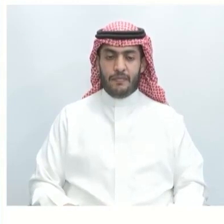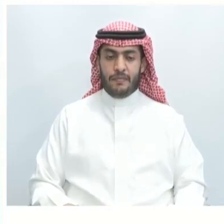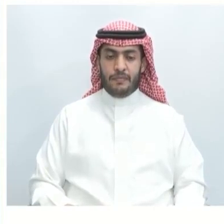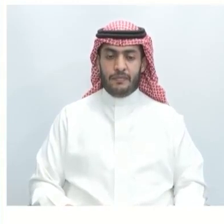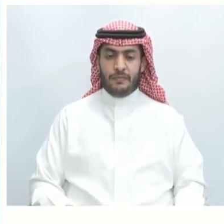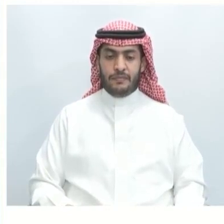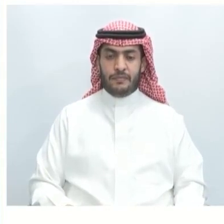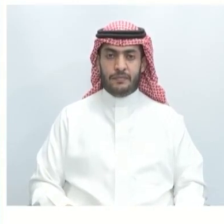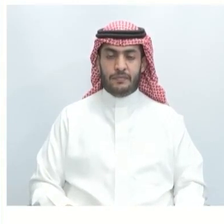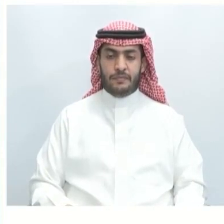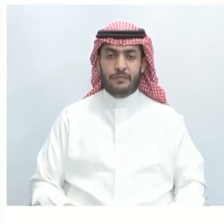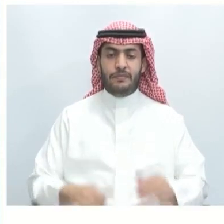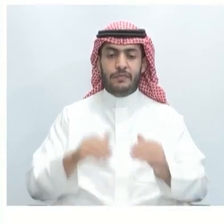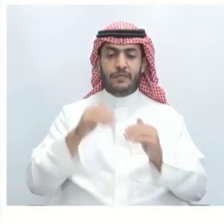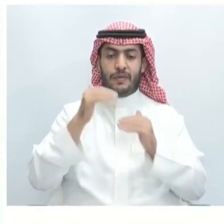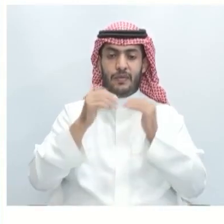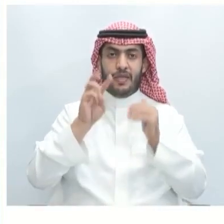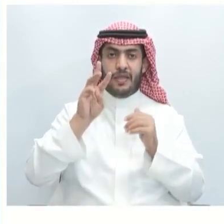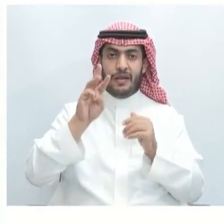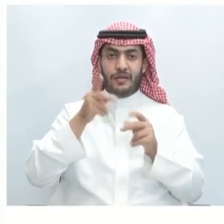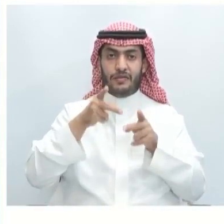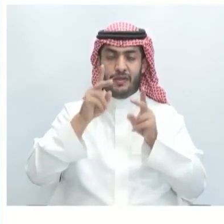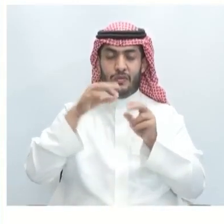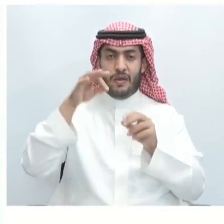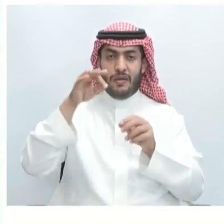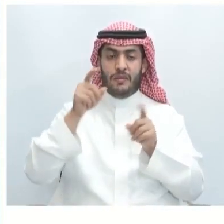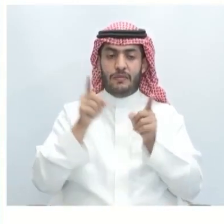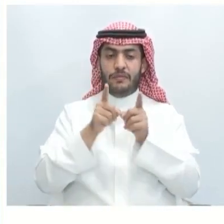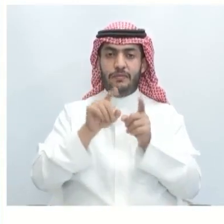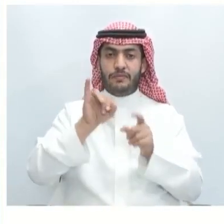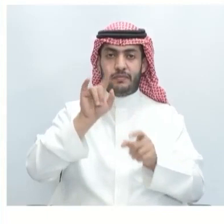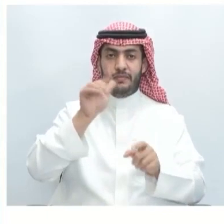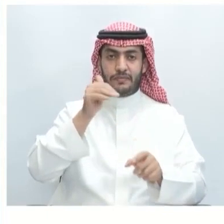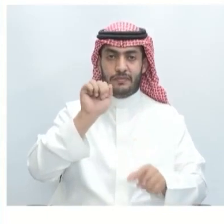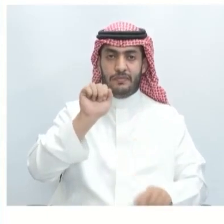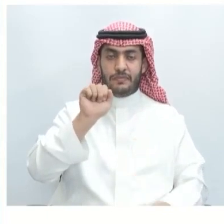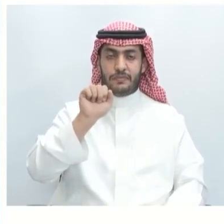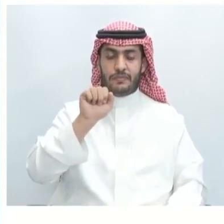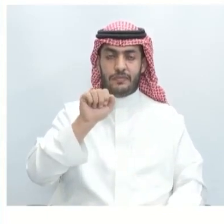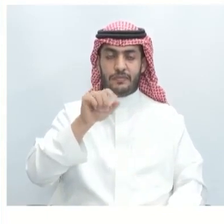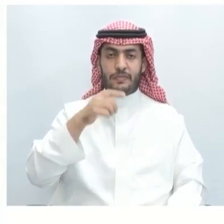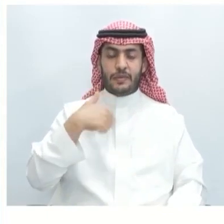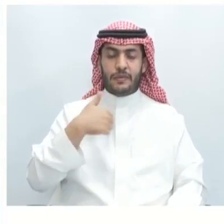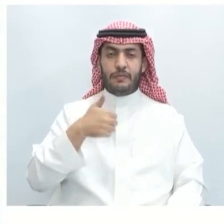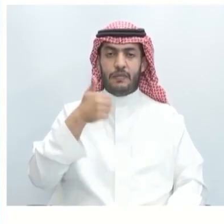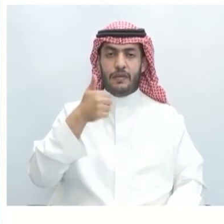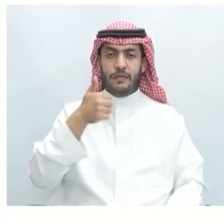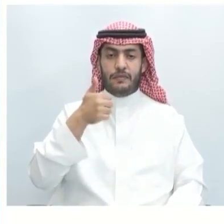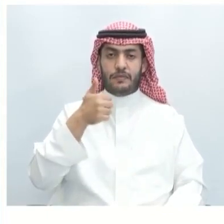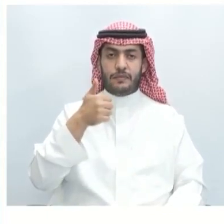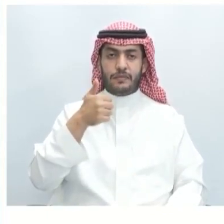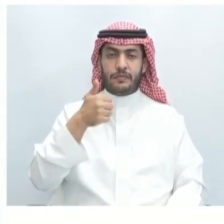الامر اذا الخطوه الثالثه هي انشاء ورقه الملخص اذا اردنا دخول لرقه الملخص بالتاكيد هذا